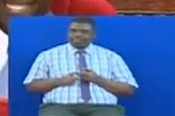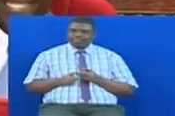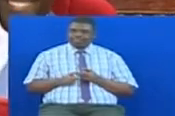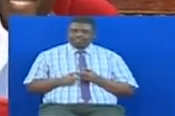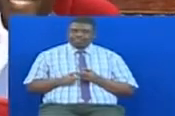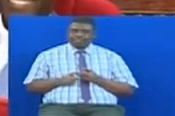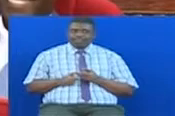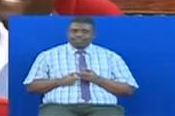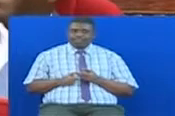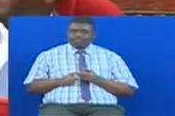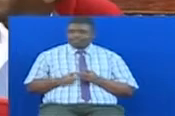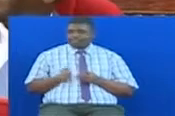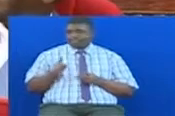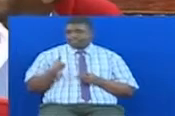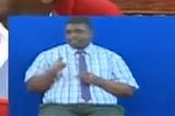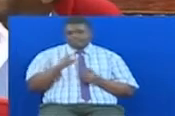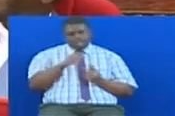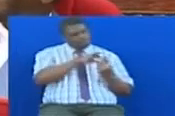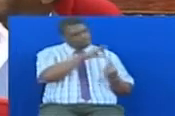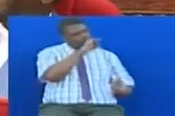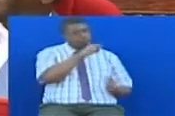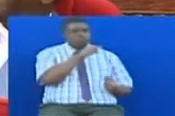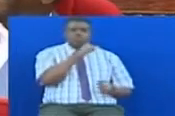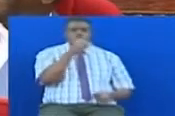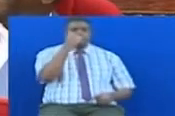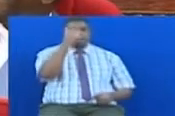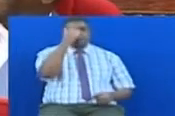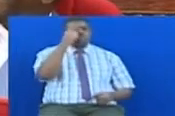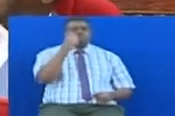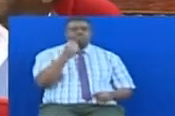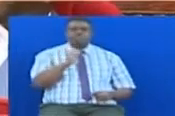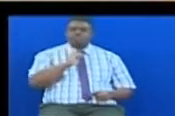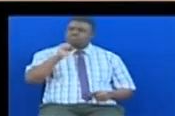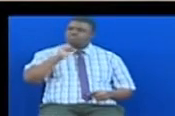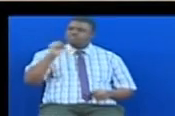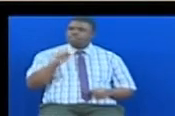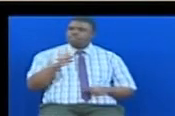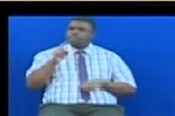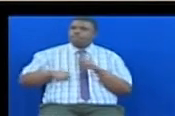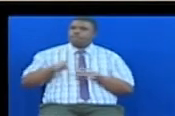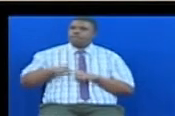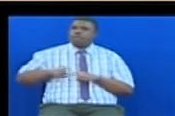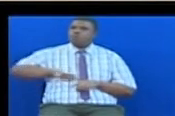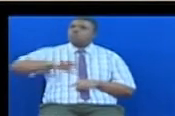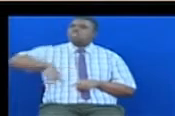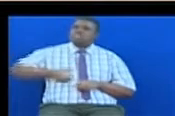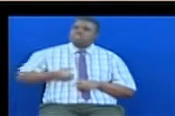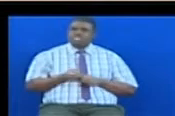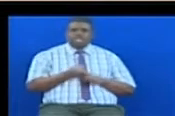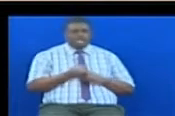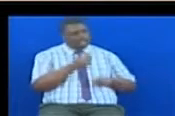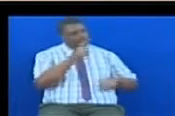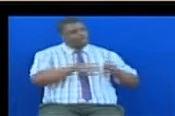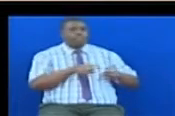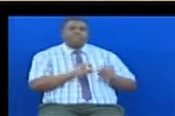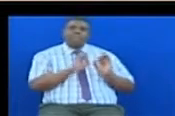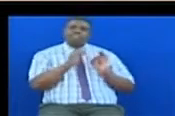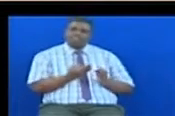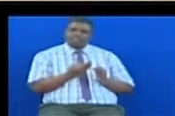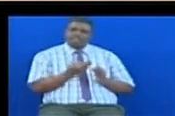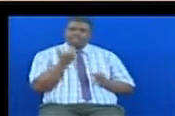anapochaguliwa mtu kwa sifa ya uaminifu kwenda kupambana na wezi, anaenda kupambana nao namna gani? Afadhali apite kwenye chuo